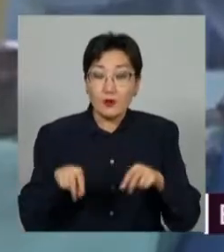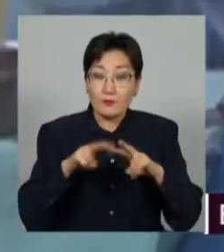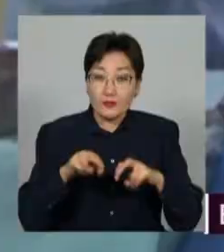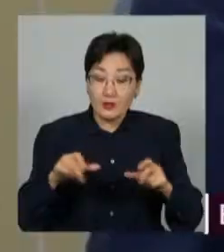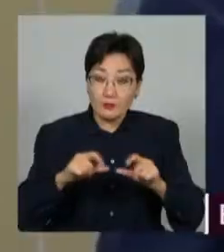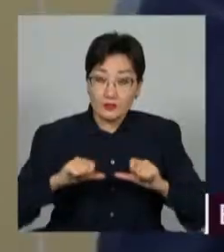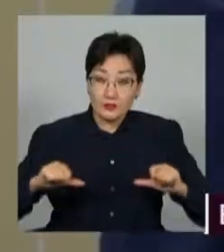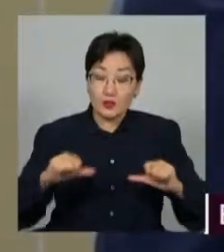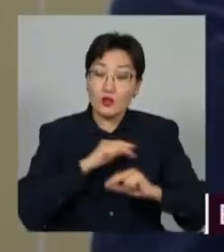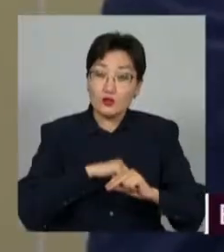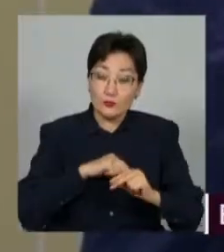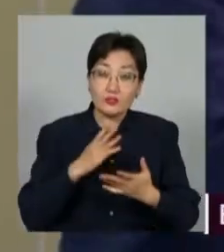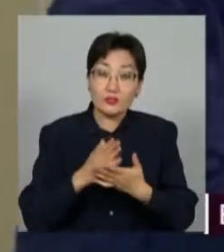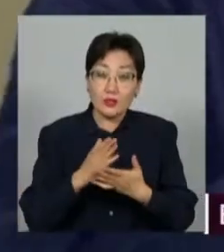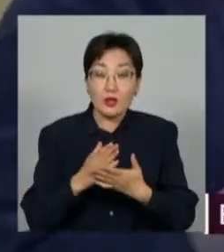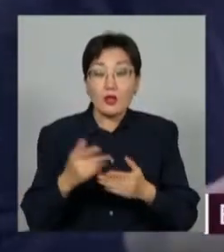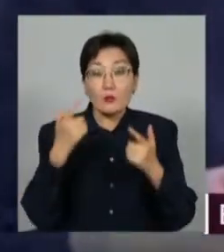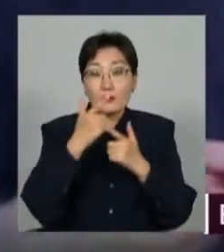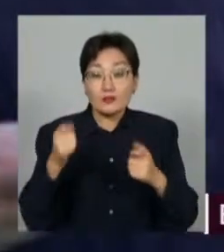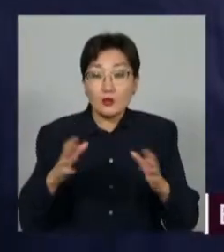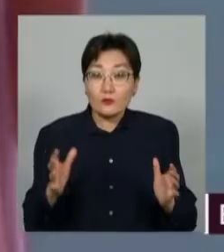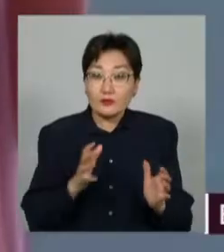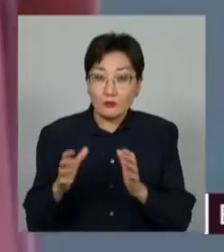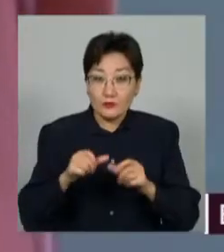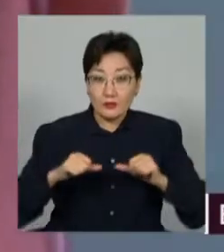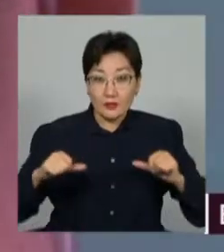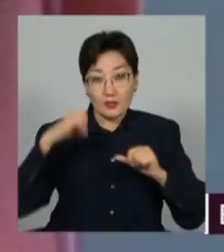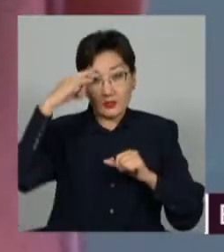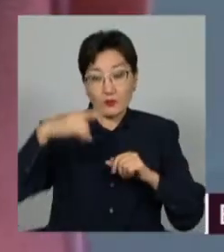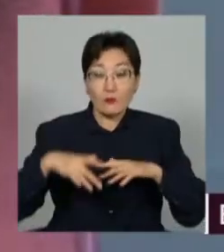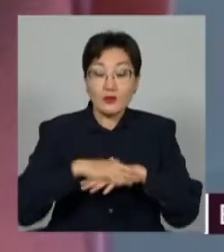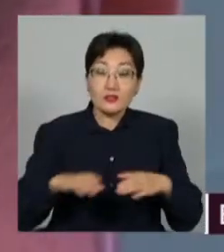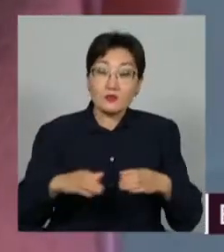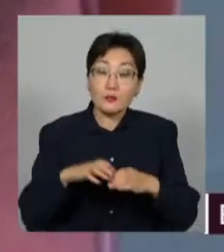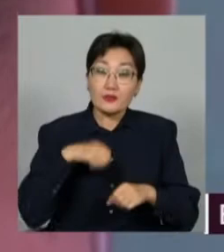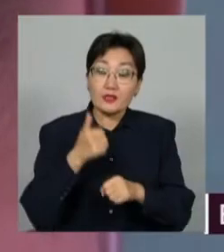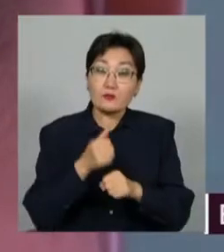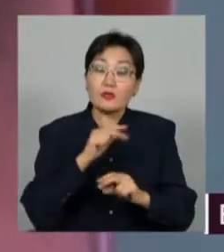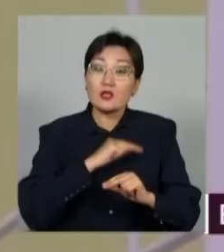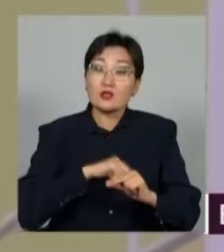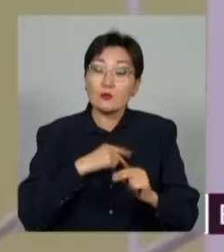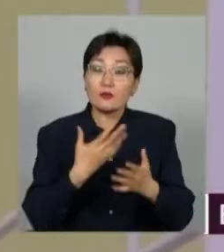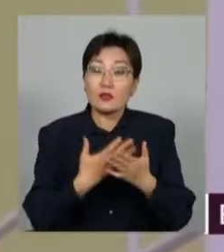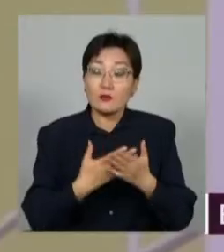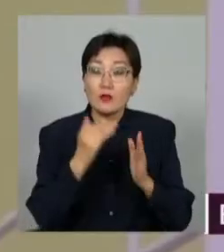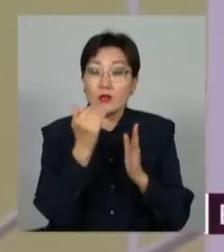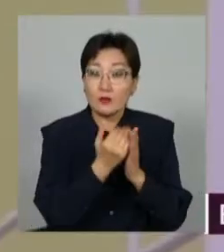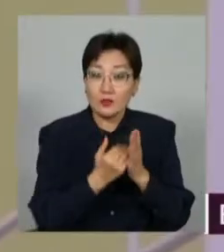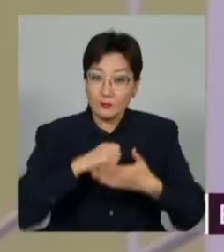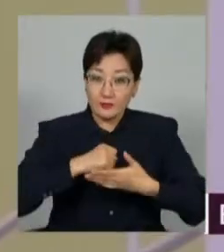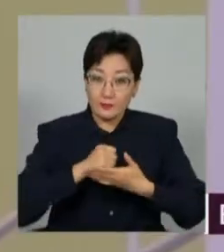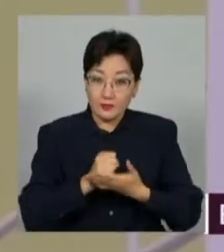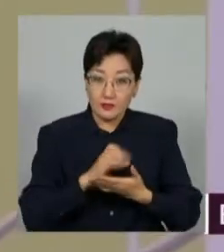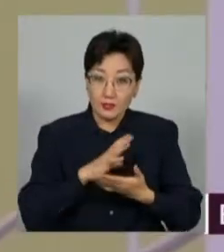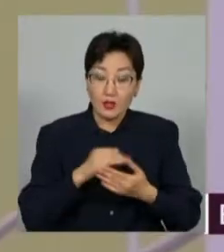сараптамалық комитеттер жұмыс істеуде. Еске салайық, қамқоршылық кеңес Қазақстан халқы қорының негізгі міндеттерін көрсететін тұжырымдаманы бекітті.